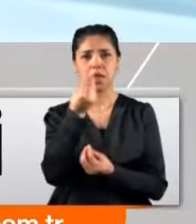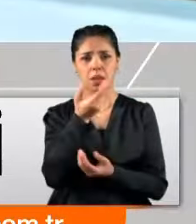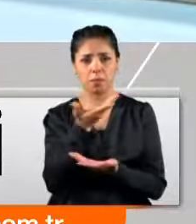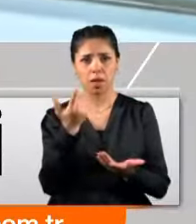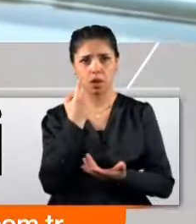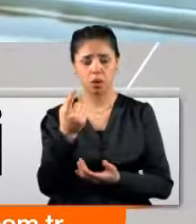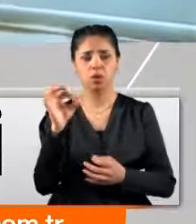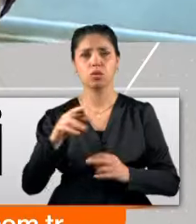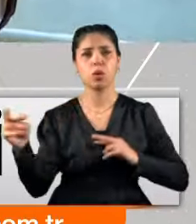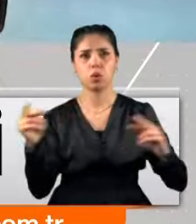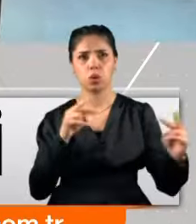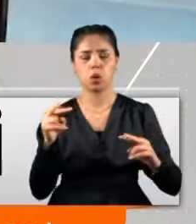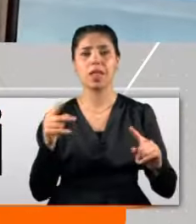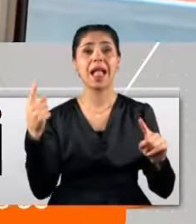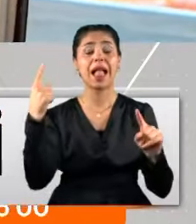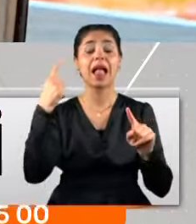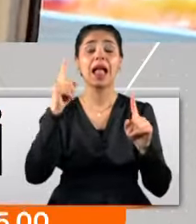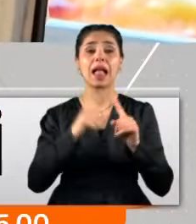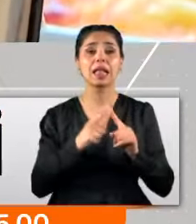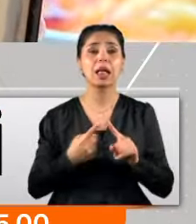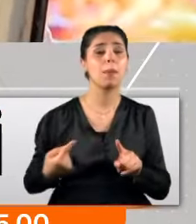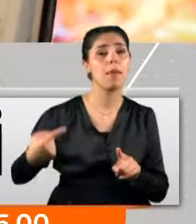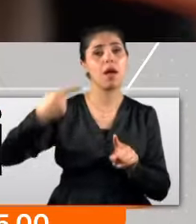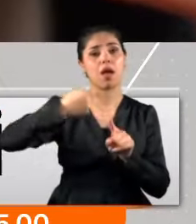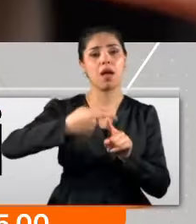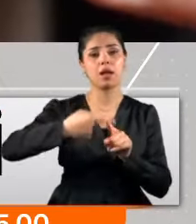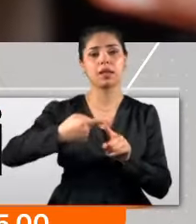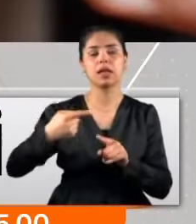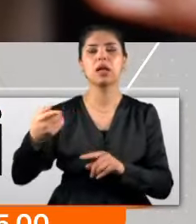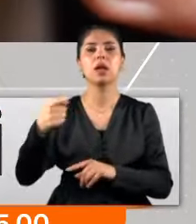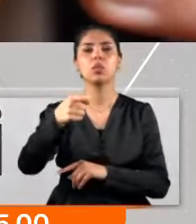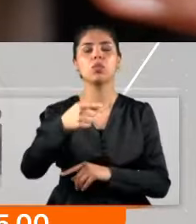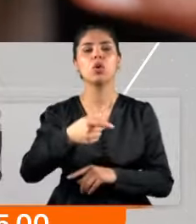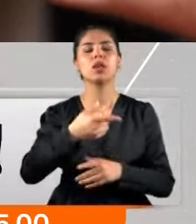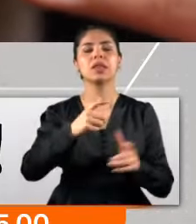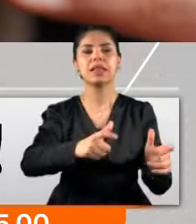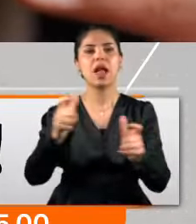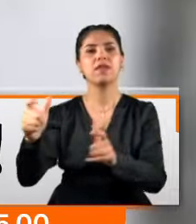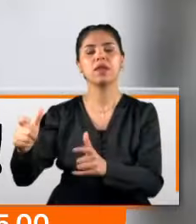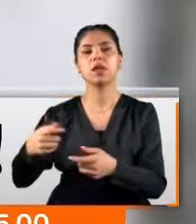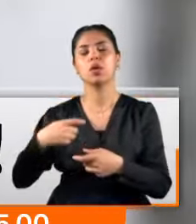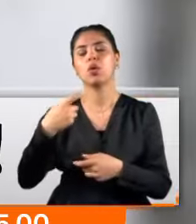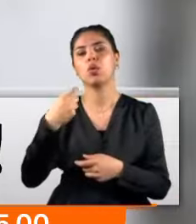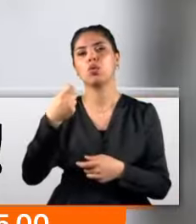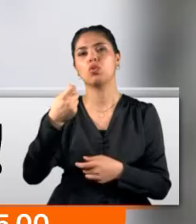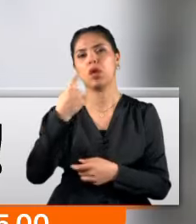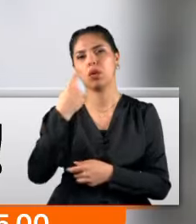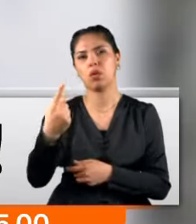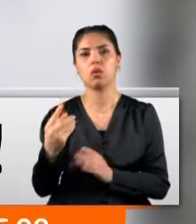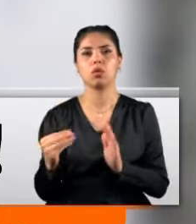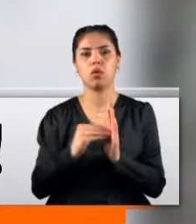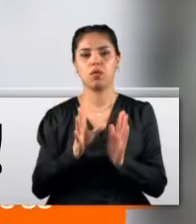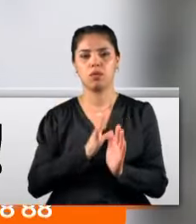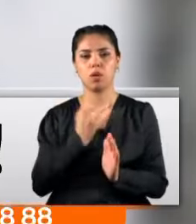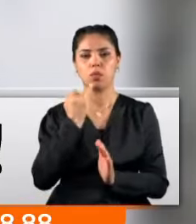de restoranlarda hesaba servis ücreti adı altında ilave ücret yansıtılmaya başlandı. İşte buna yakın bir örnek. Restoranda